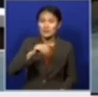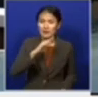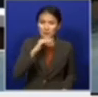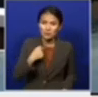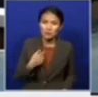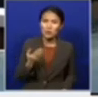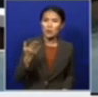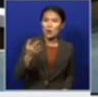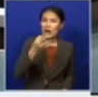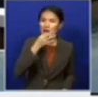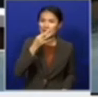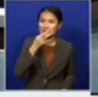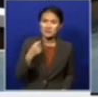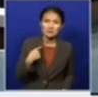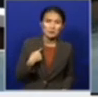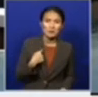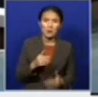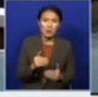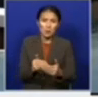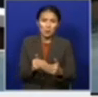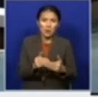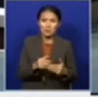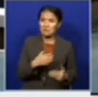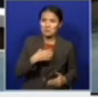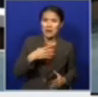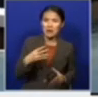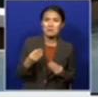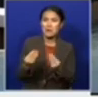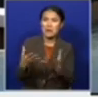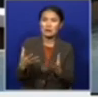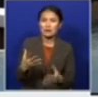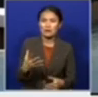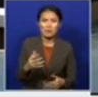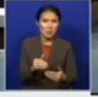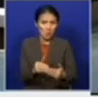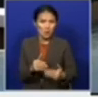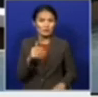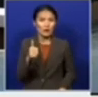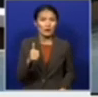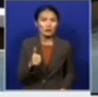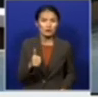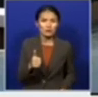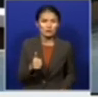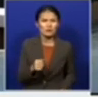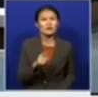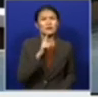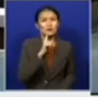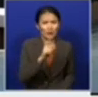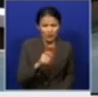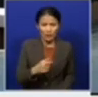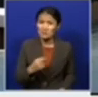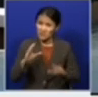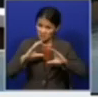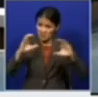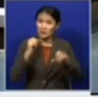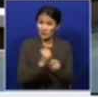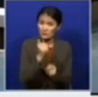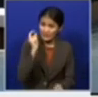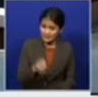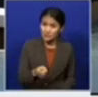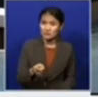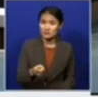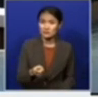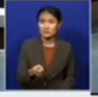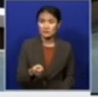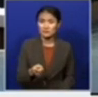แล้วท่านประธานที่เคารพคะหากหน่วยงานรัฐจะบอกว่าไทยสามารถเจรจาสงวนสาขาบ